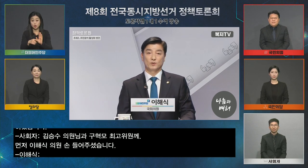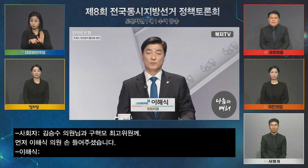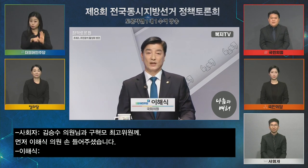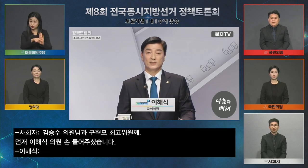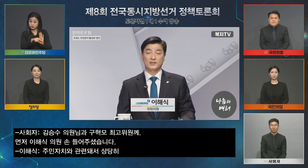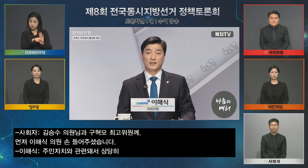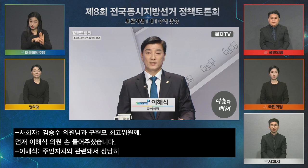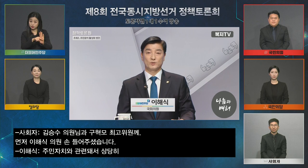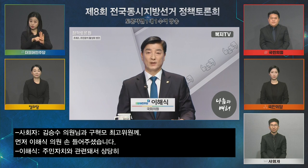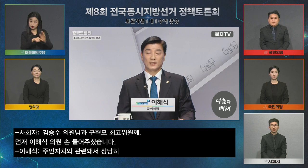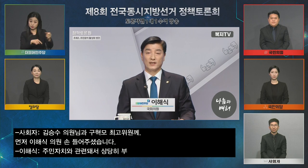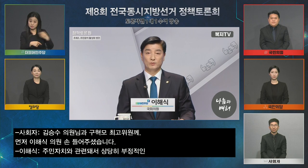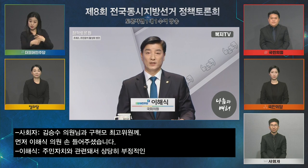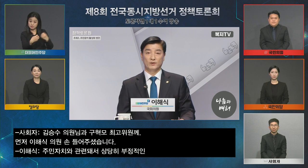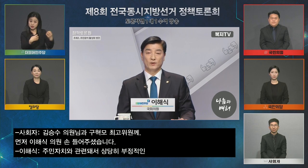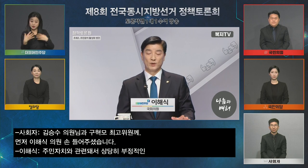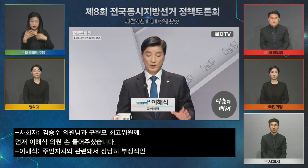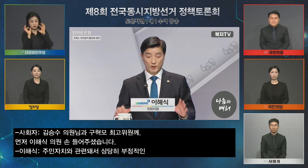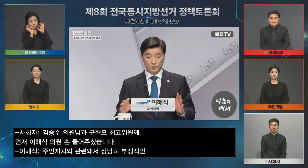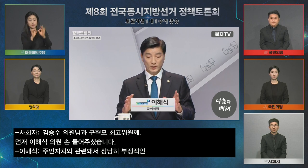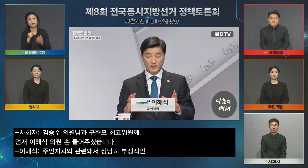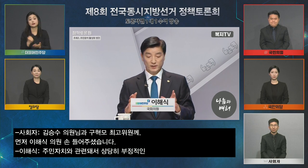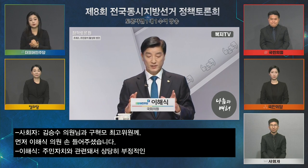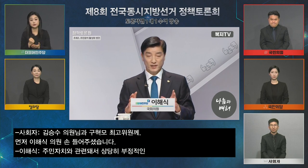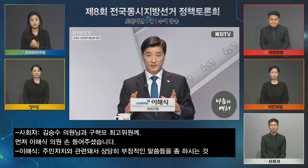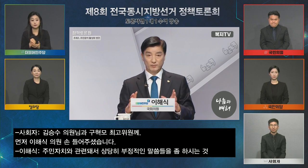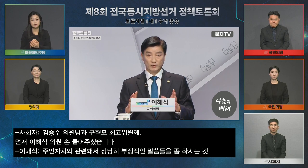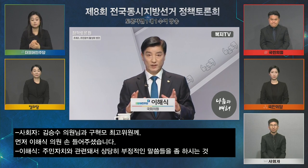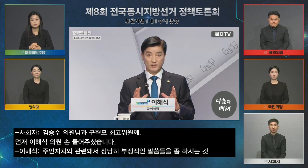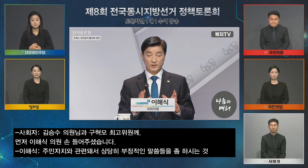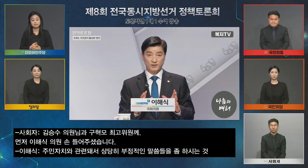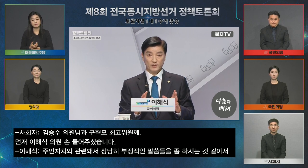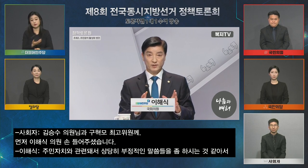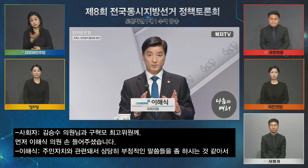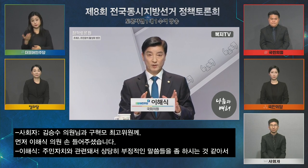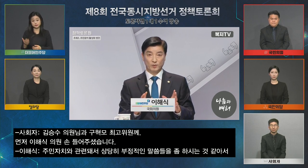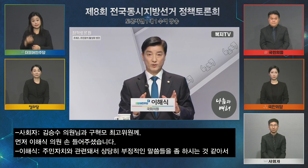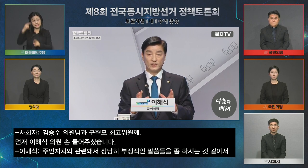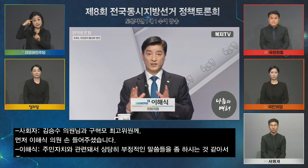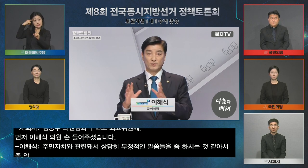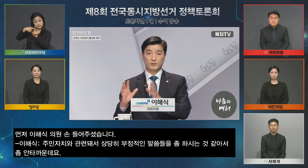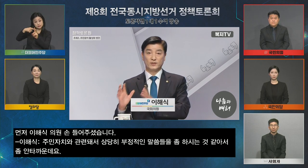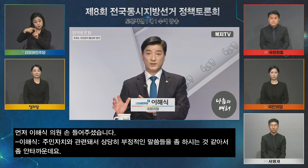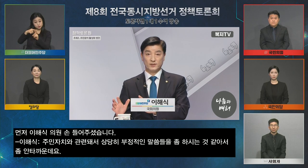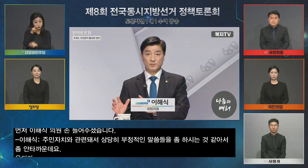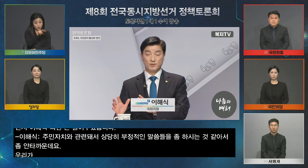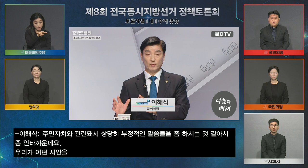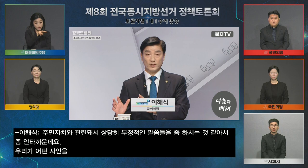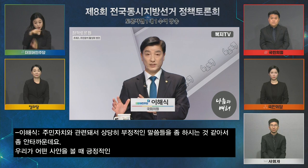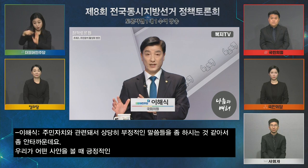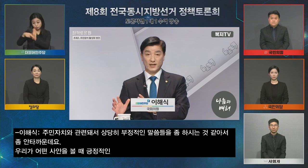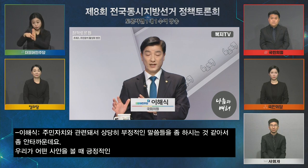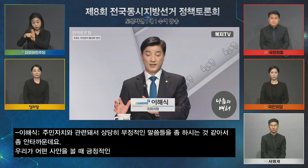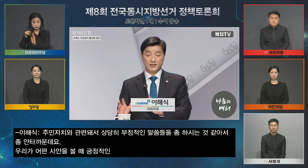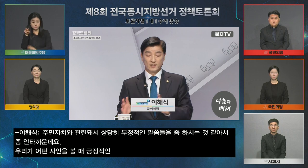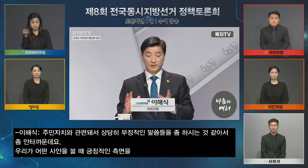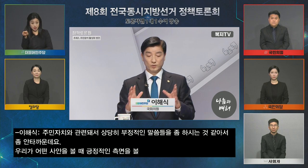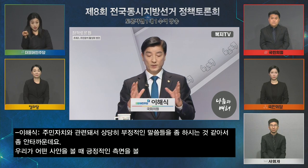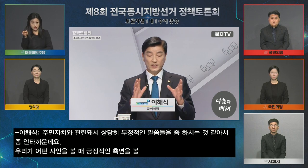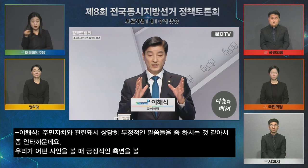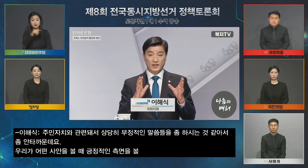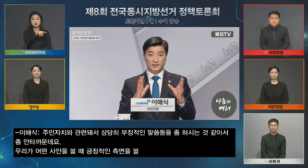말씀들을 좀 하시는 것 같아서 좀 안타까운데요. 우리가 어떤 사안을 볼 때 긍정적인 측면을 볼 것인가, 부정적인 측면을 볼 것인가.